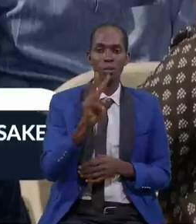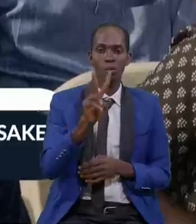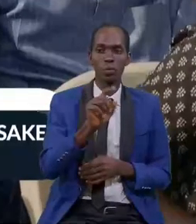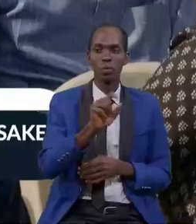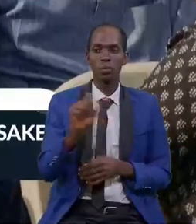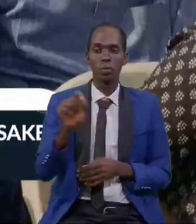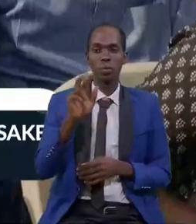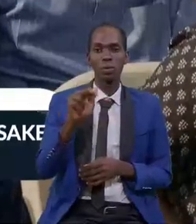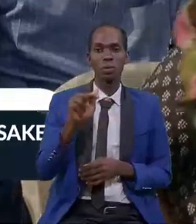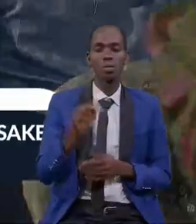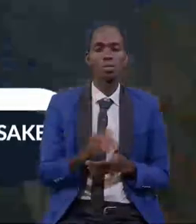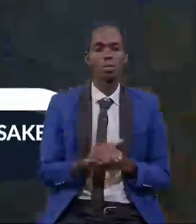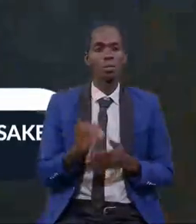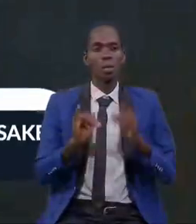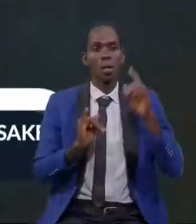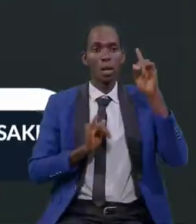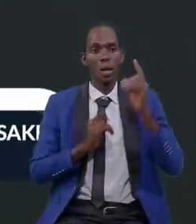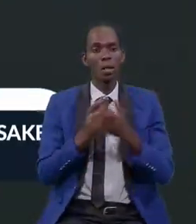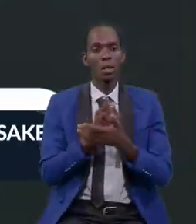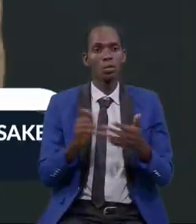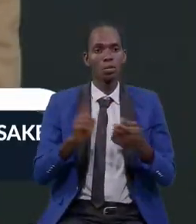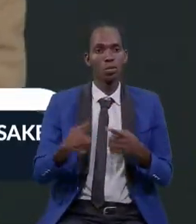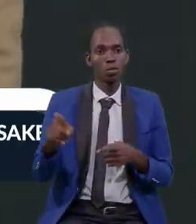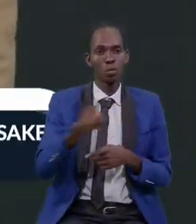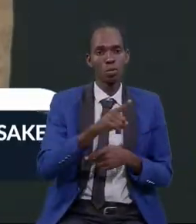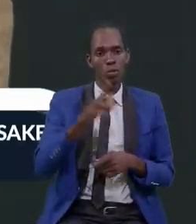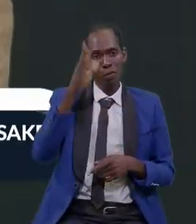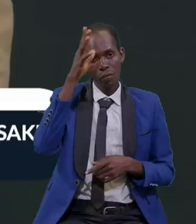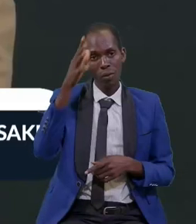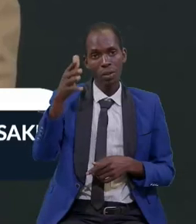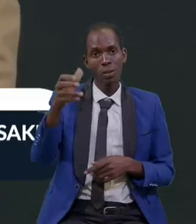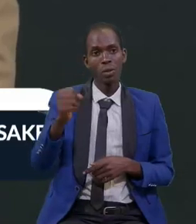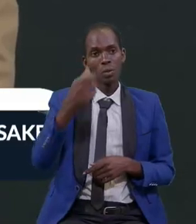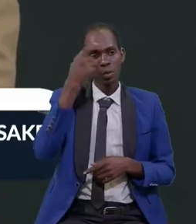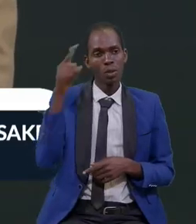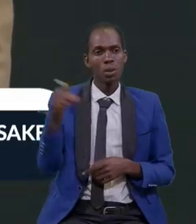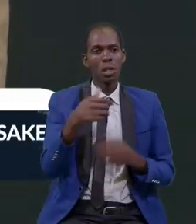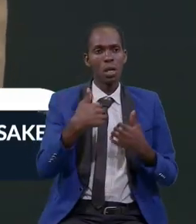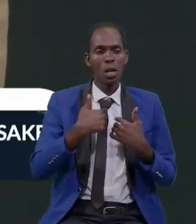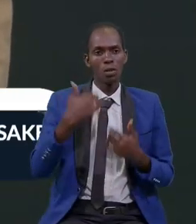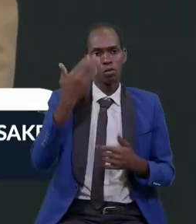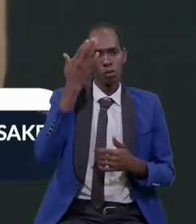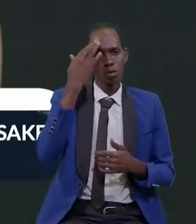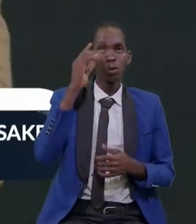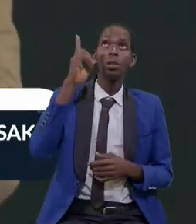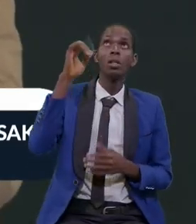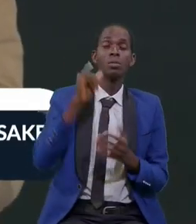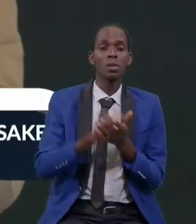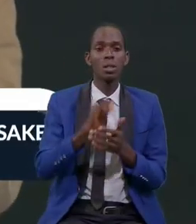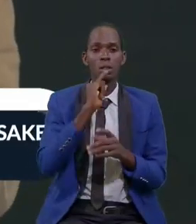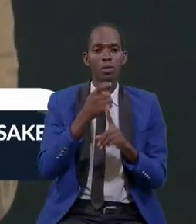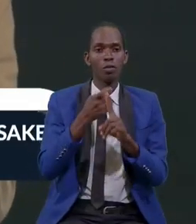2, 13. Je vous écris, Père, parce que vous avez connu celui qui est dès